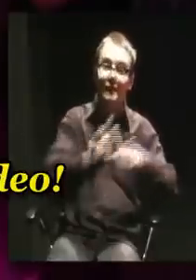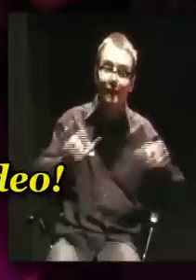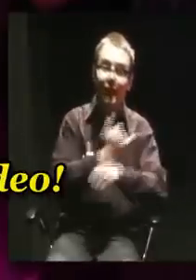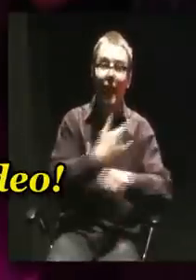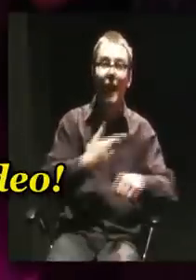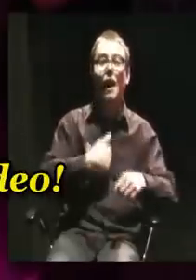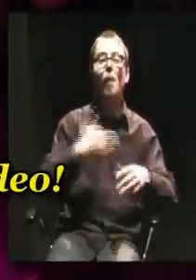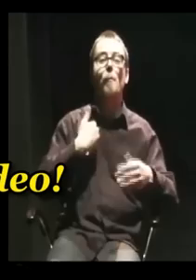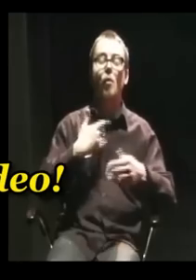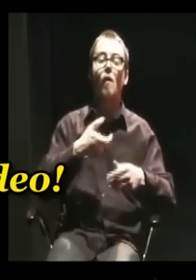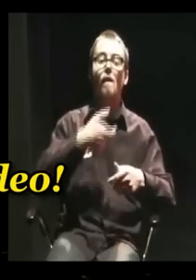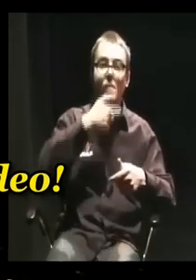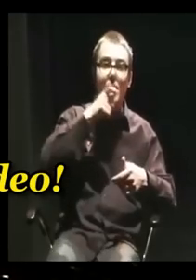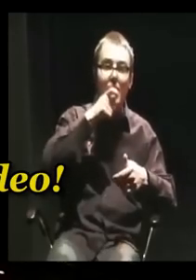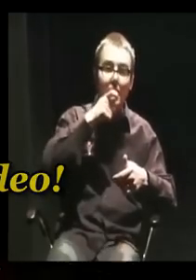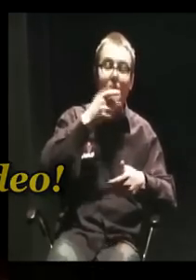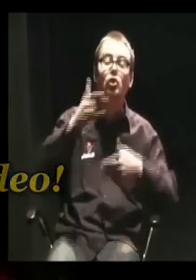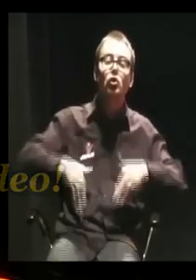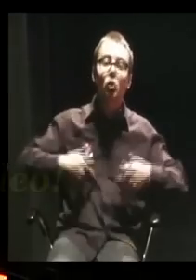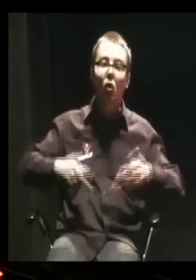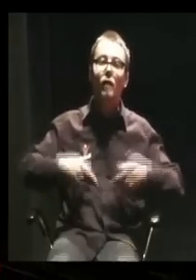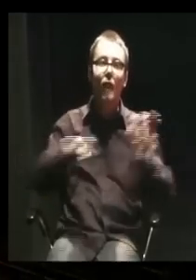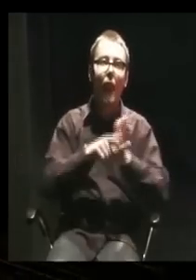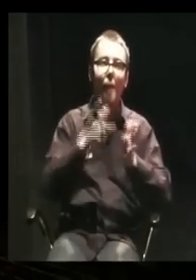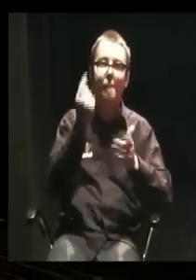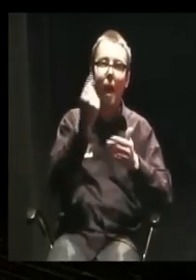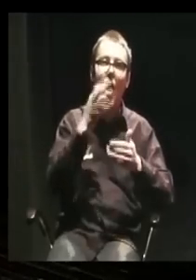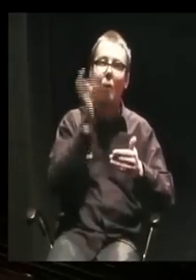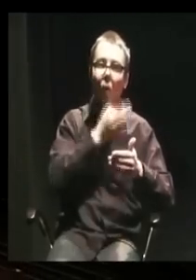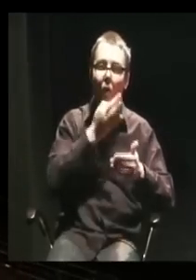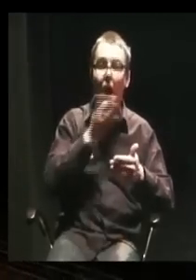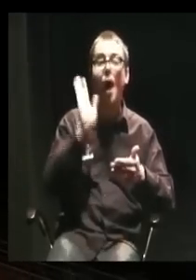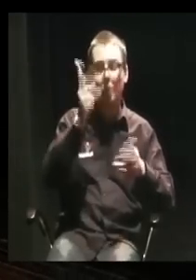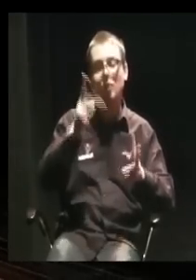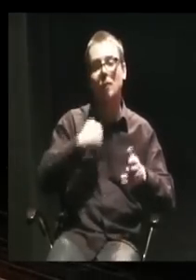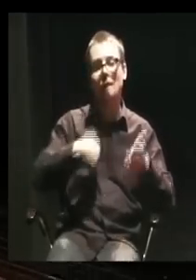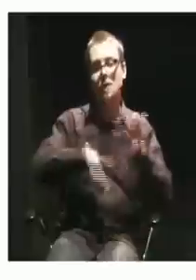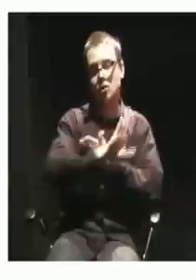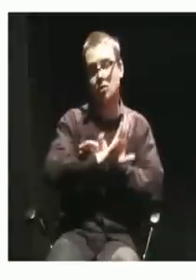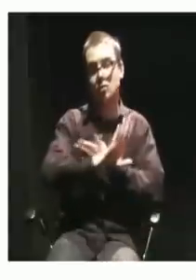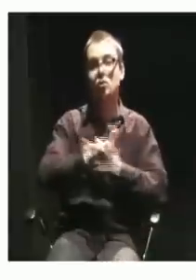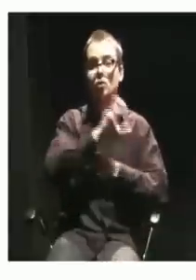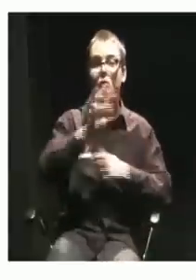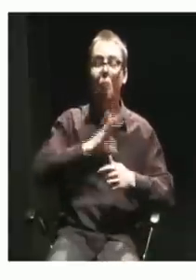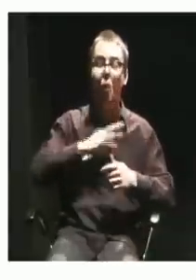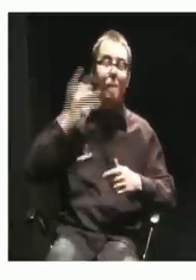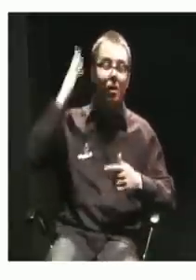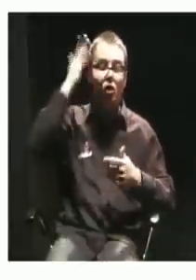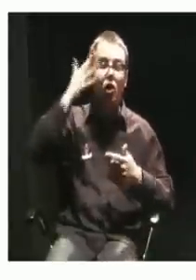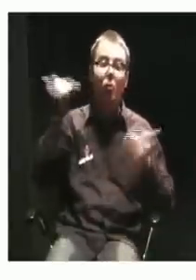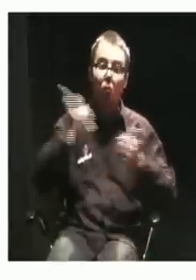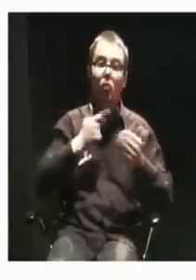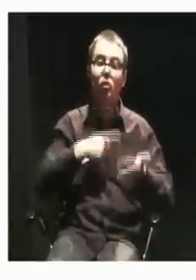i wyszedłem. Czy można spełnić nasze marzenia szybciej, niż tam się to wydaje możliwe? Oczywiście, że